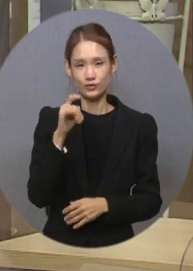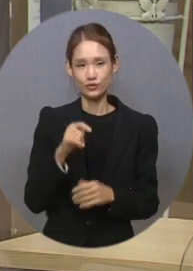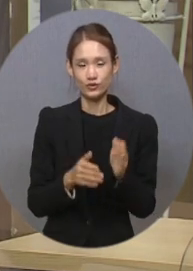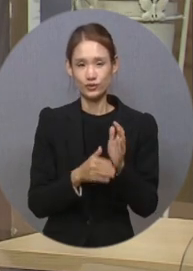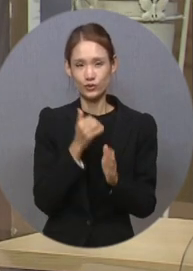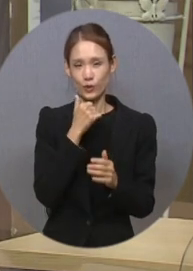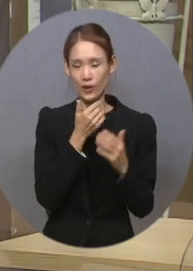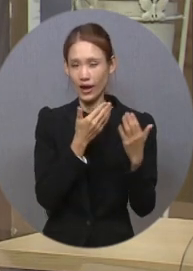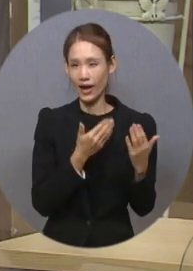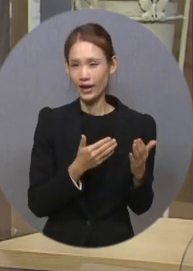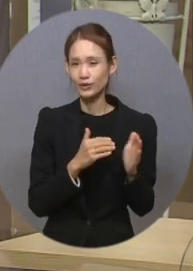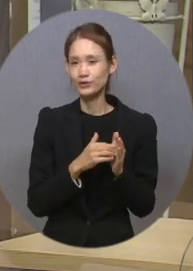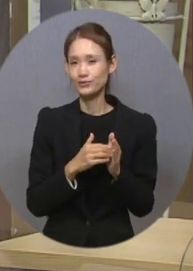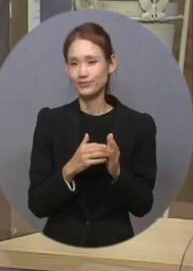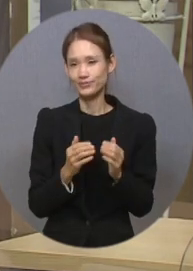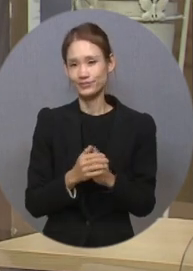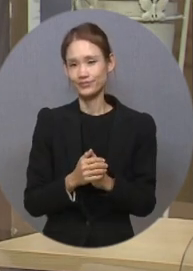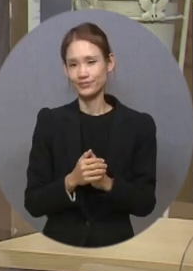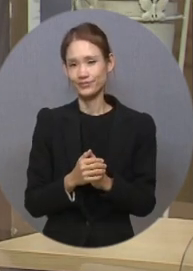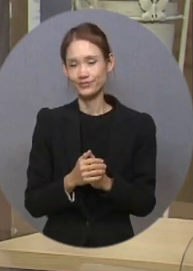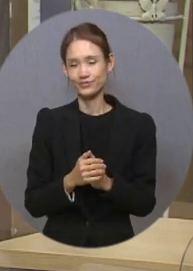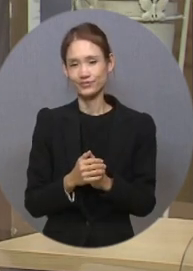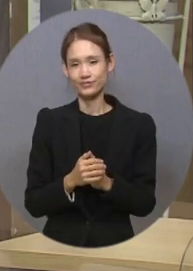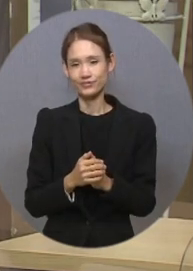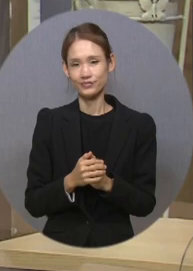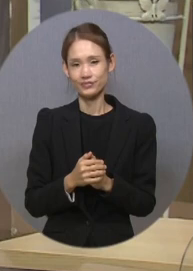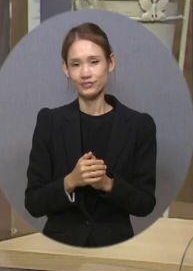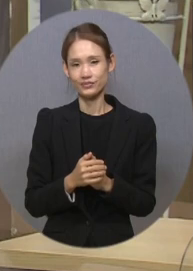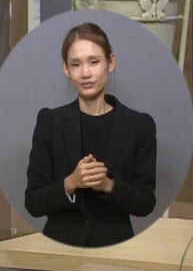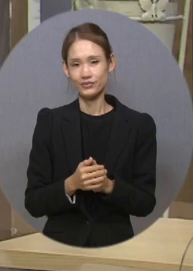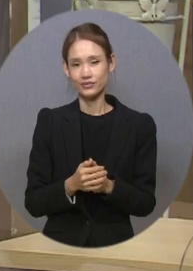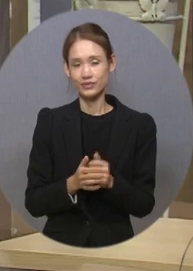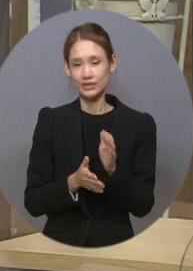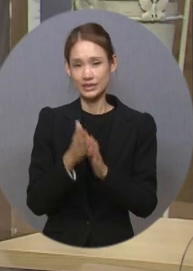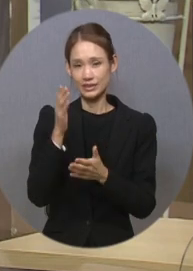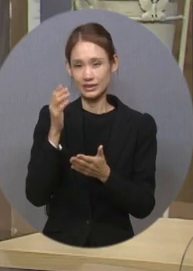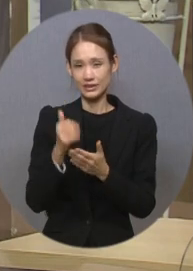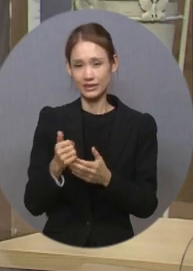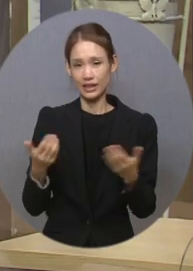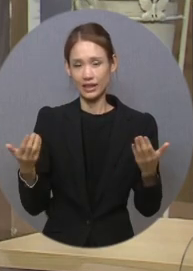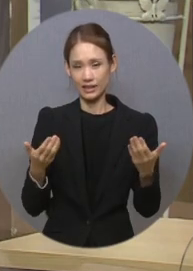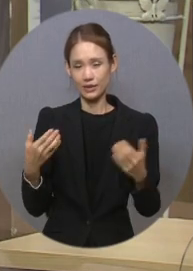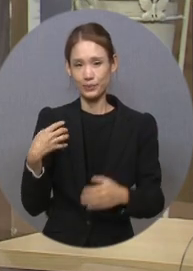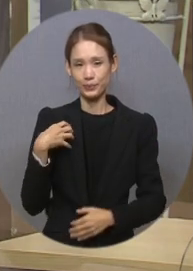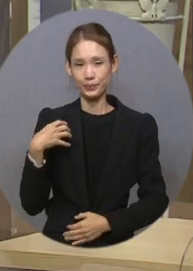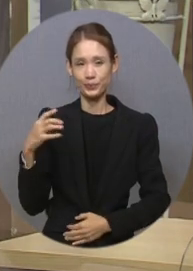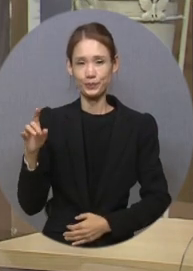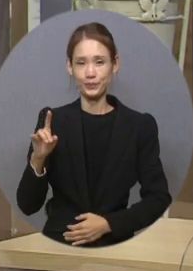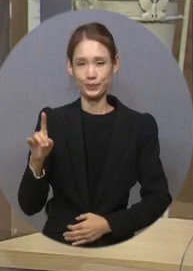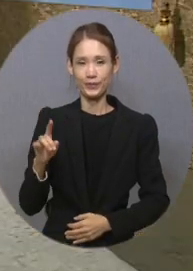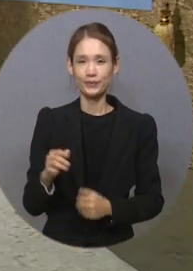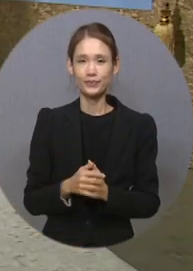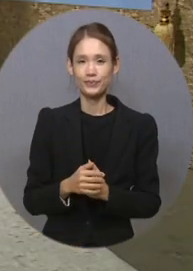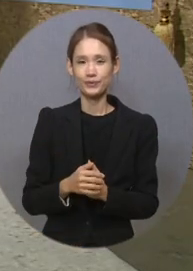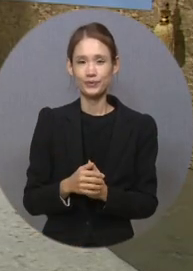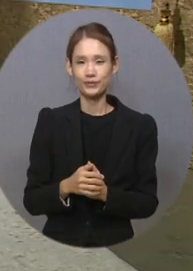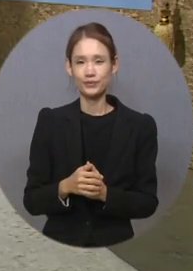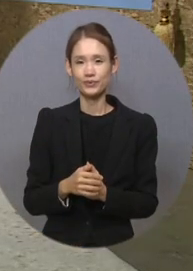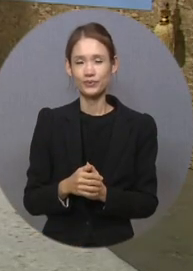소개 말씀을 해 주셨습니다. 네. 그렇다면은 지금 시장님께서는 주로 어떤 업무를 맡고 계신가요?